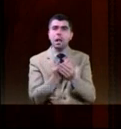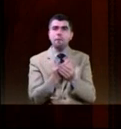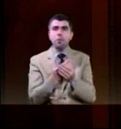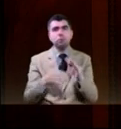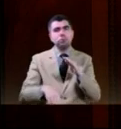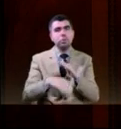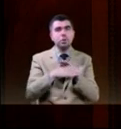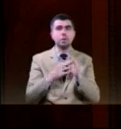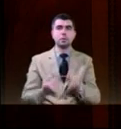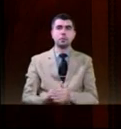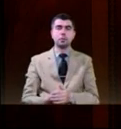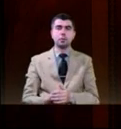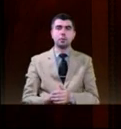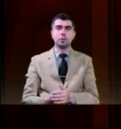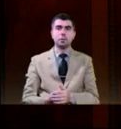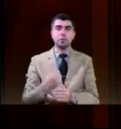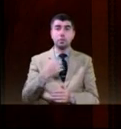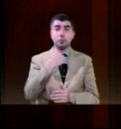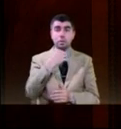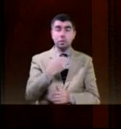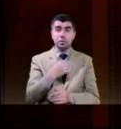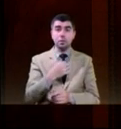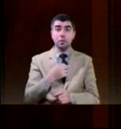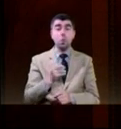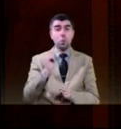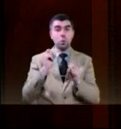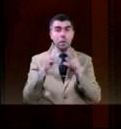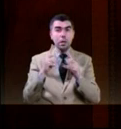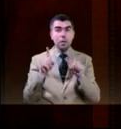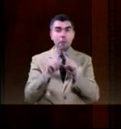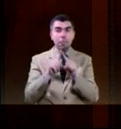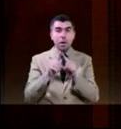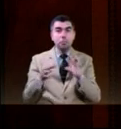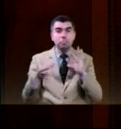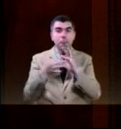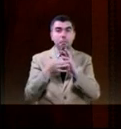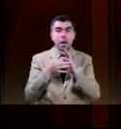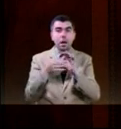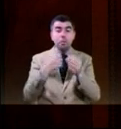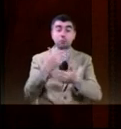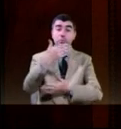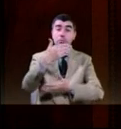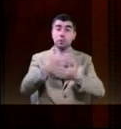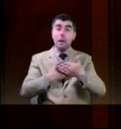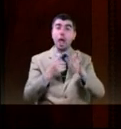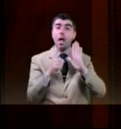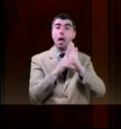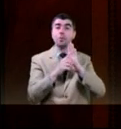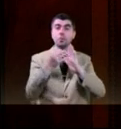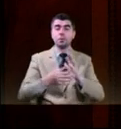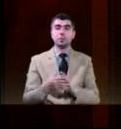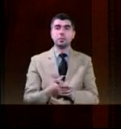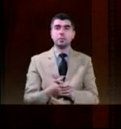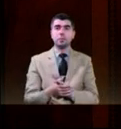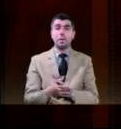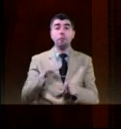ديالو ويجي تبعت الطريق وتيقول لك انا الا احتاجيتيني نقرضك ها هي الشروط ديالي.